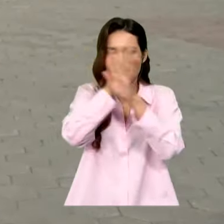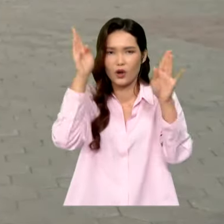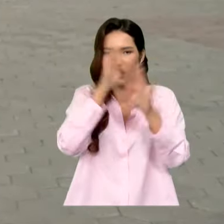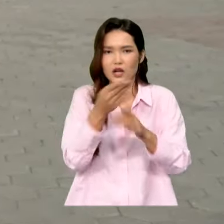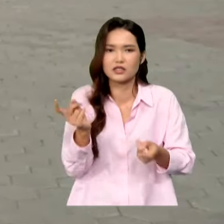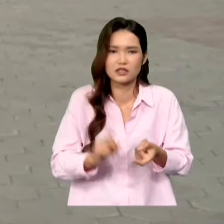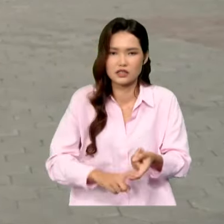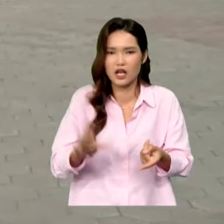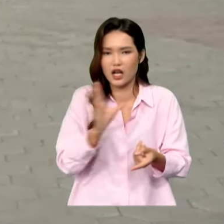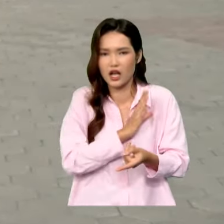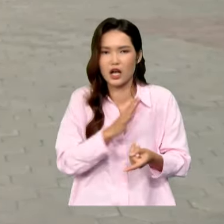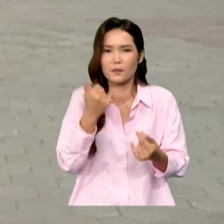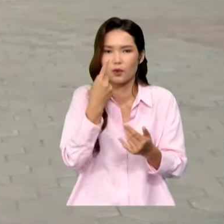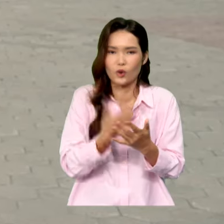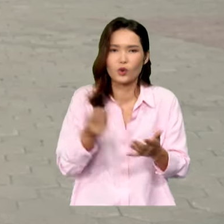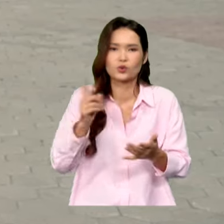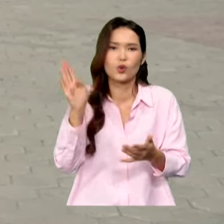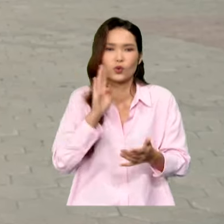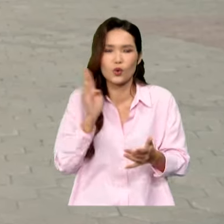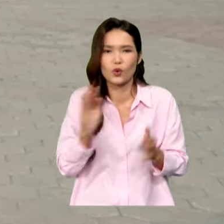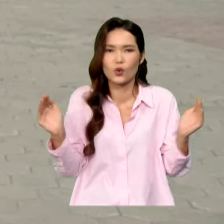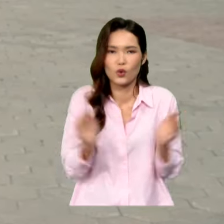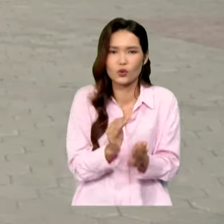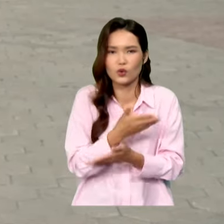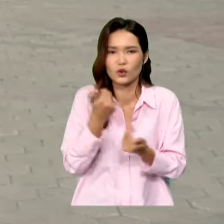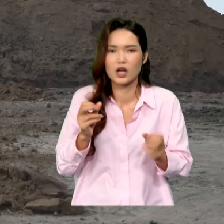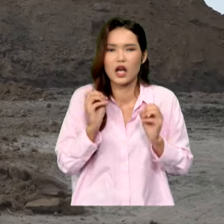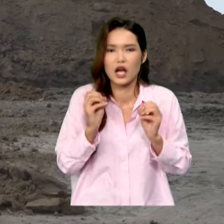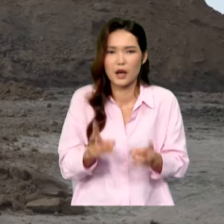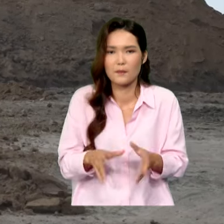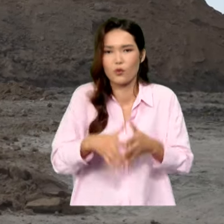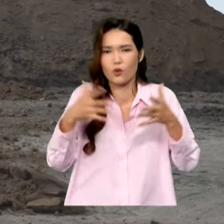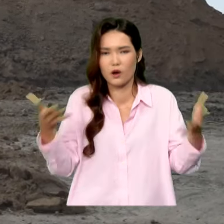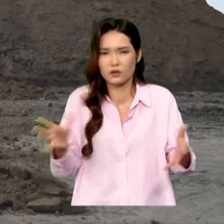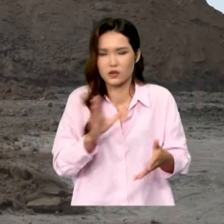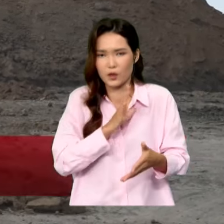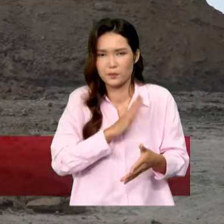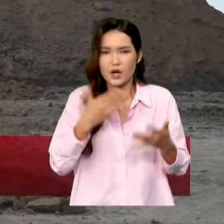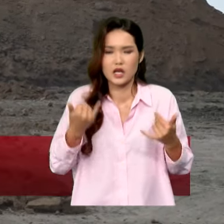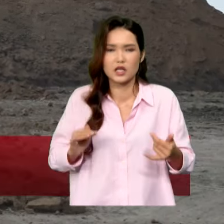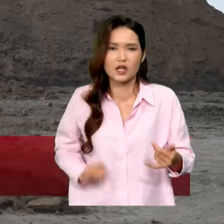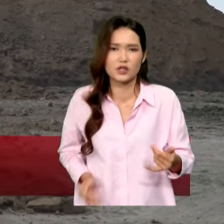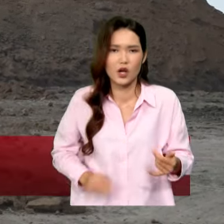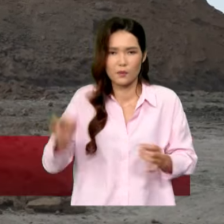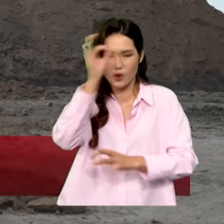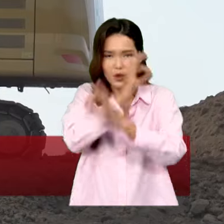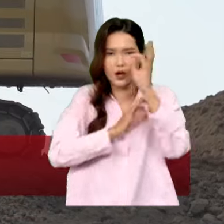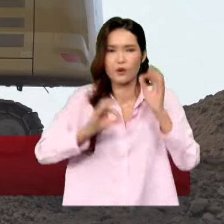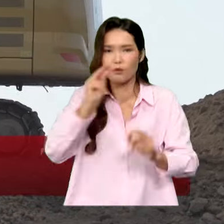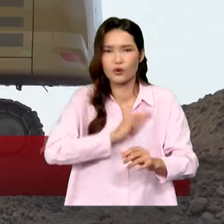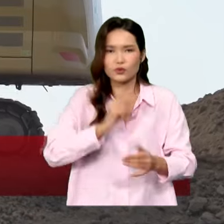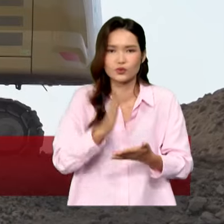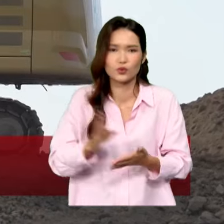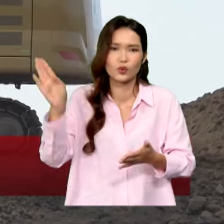сожалению, данное лето у нас показало, что осадков было, наоборот, в два раза больше. Бүгінде мердігер компания тәулік бойы жұмыс істеп жатыр.